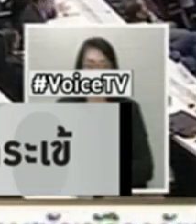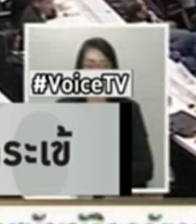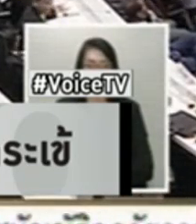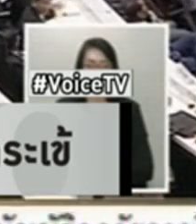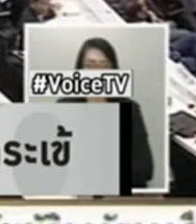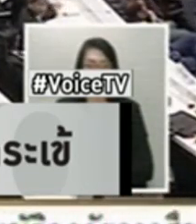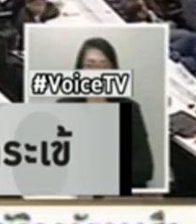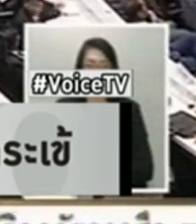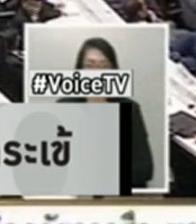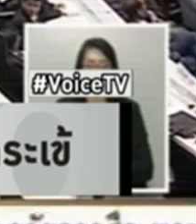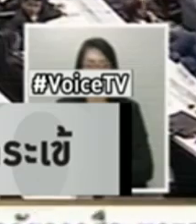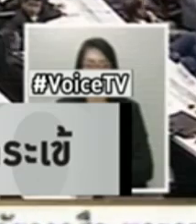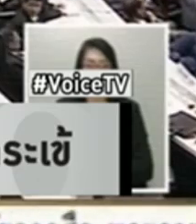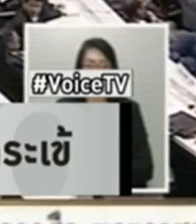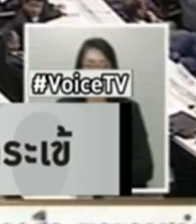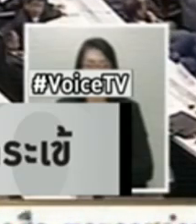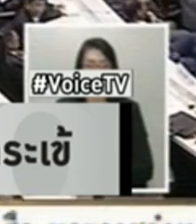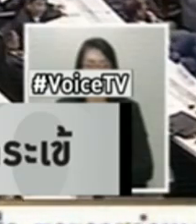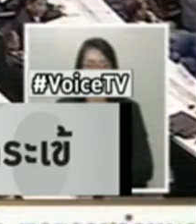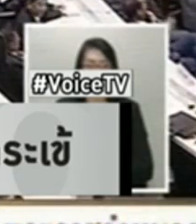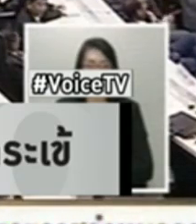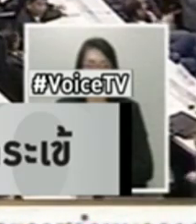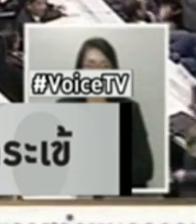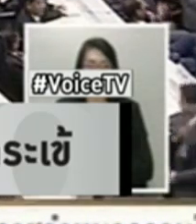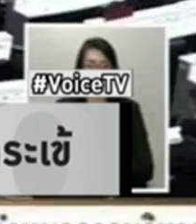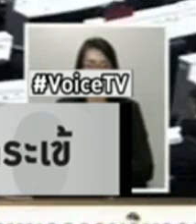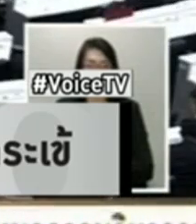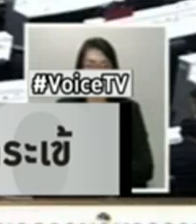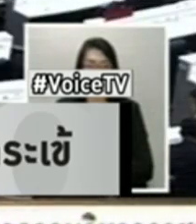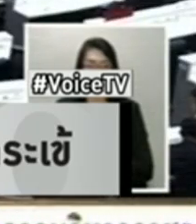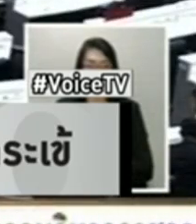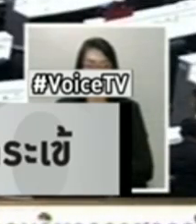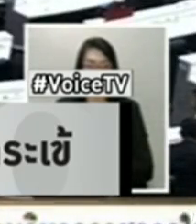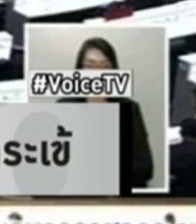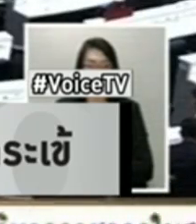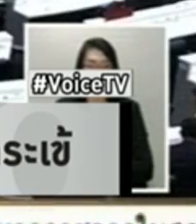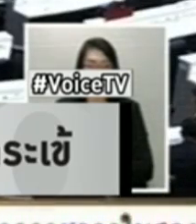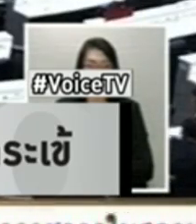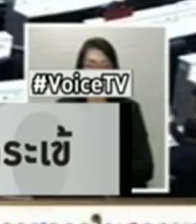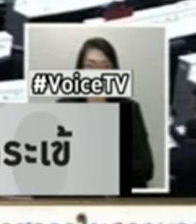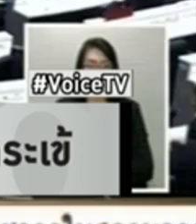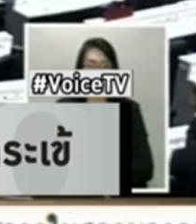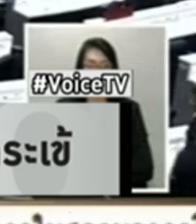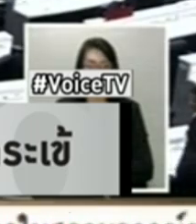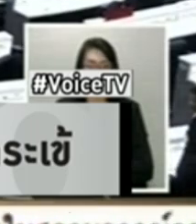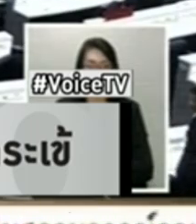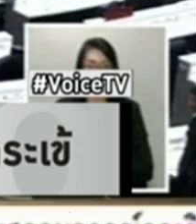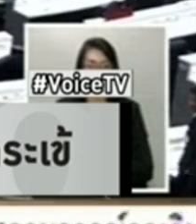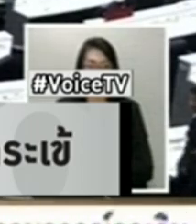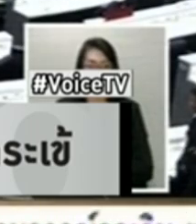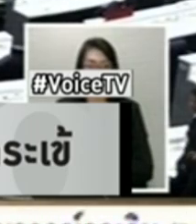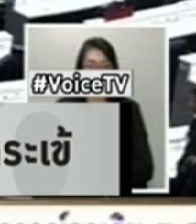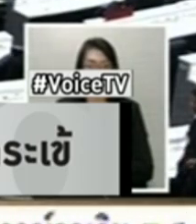ราะฉะนั้นเนี่ย จะต้องจับตามองเรื่องการตั้งคณะกรรมการวิสามัญศึกษาปัญหาและแนวทางแก้ไขรัฐธรรมนูญอีกครั้งหนึ่งว่ากุนซือรัฐบ